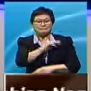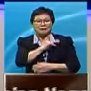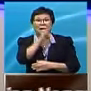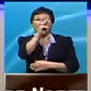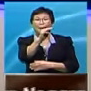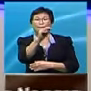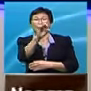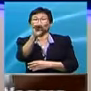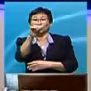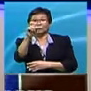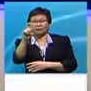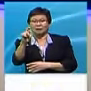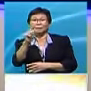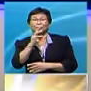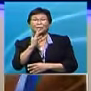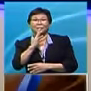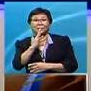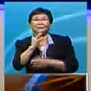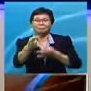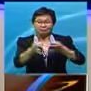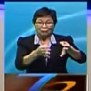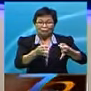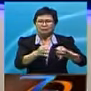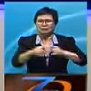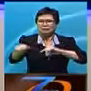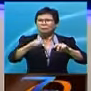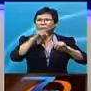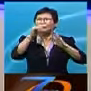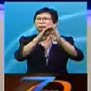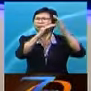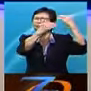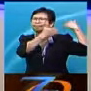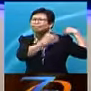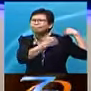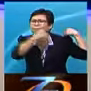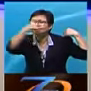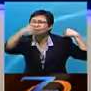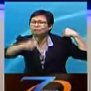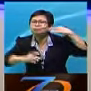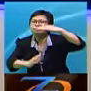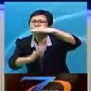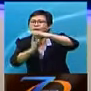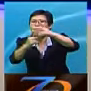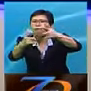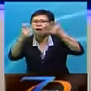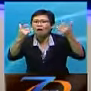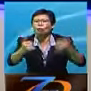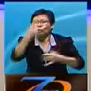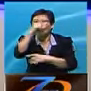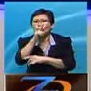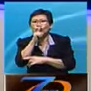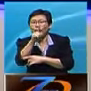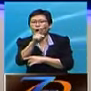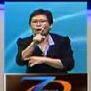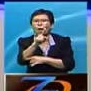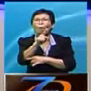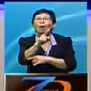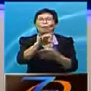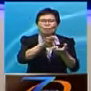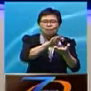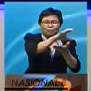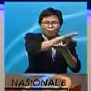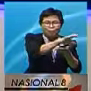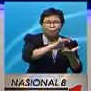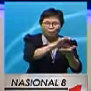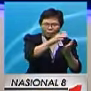II, Datuk Johari Abdul Ghani, tindakan tidak bertanggungjawab ini perlu dihentikan segera bagi memastikan sentimen pelabur